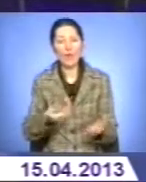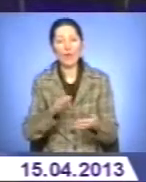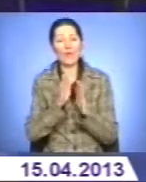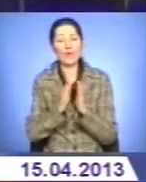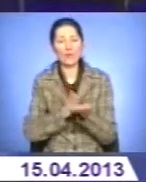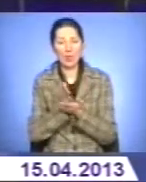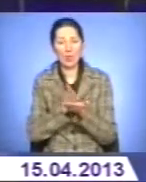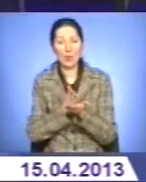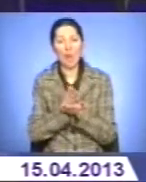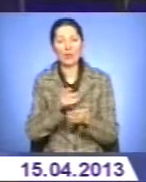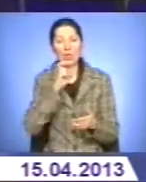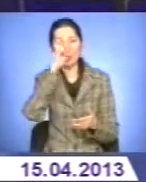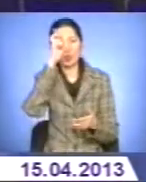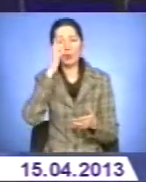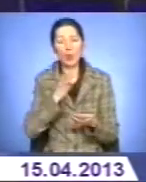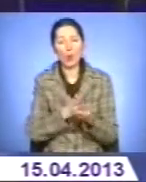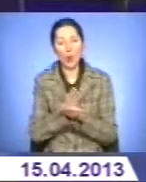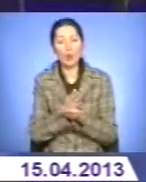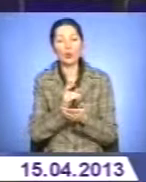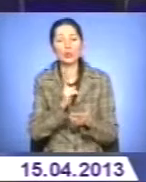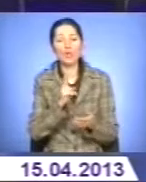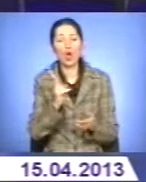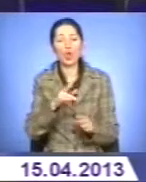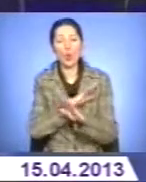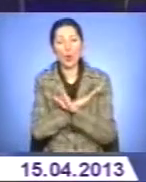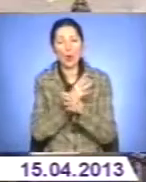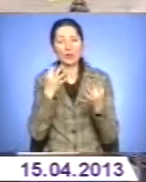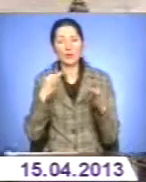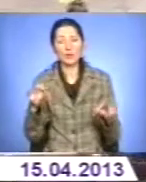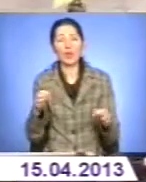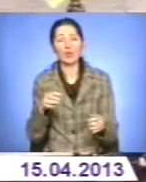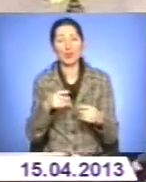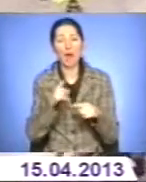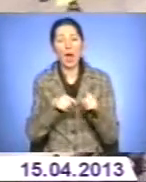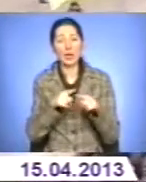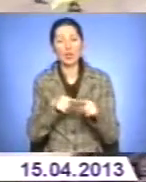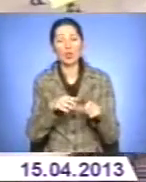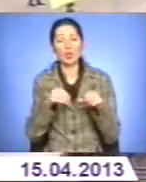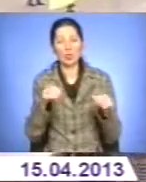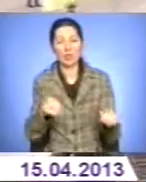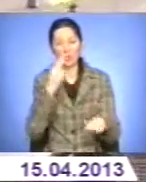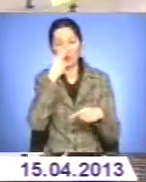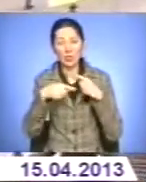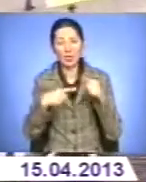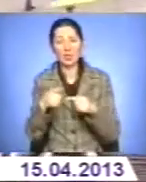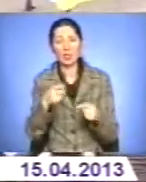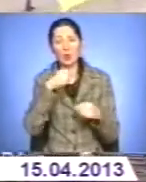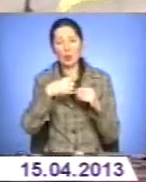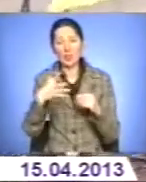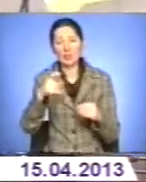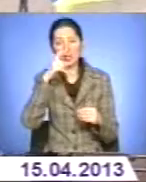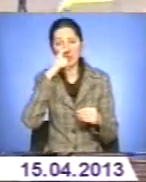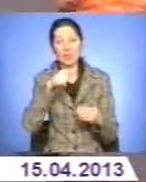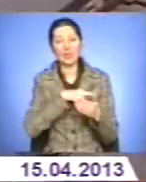війни, визволяючи рідну землю. Репортаж наших кореспондентів. Традиційно 15 квітня відзначаємо чергову